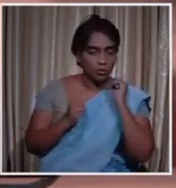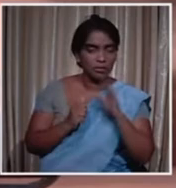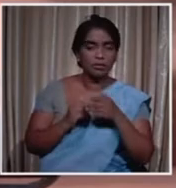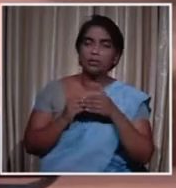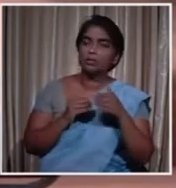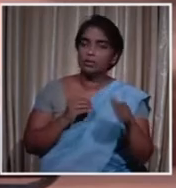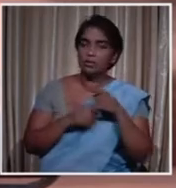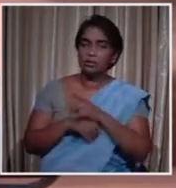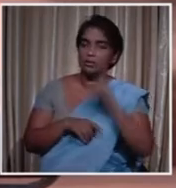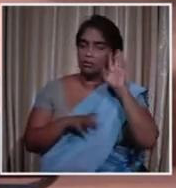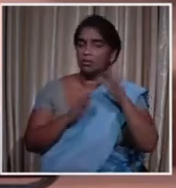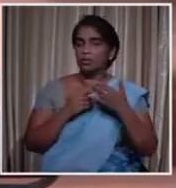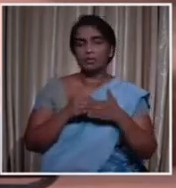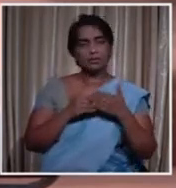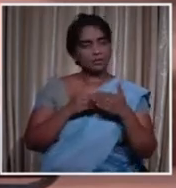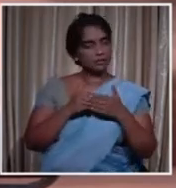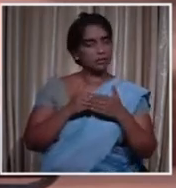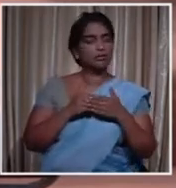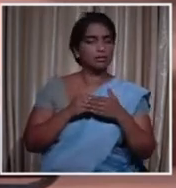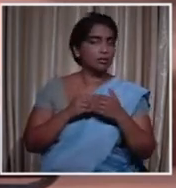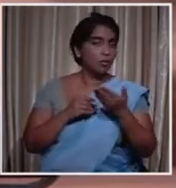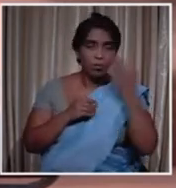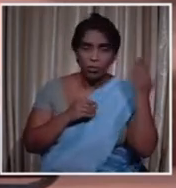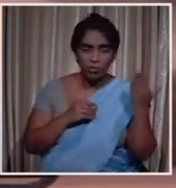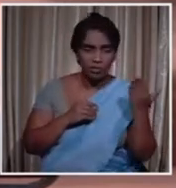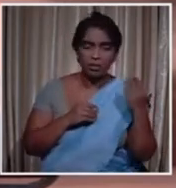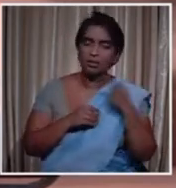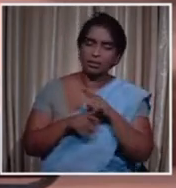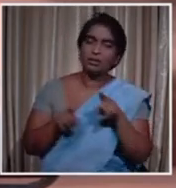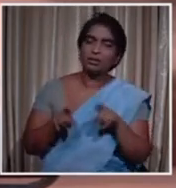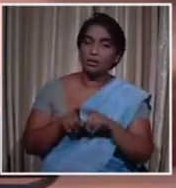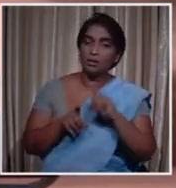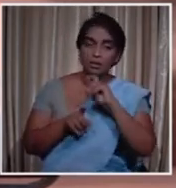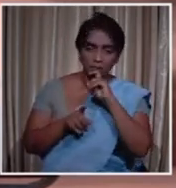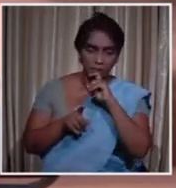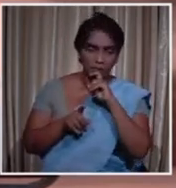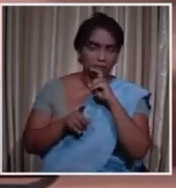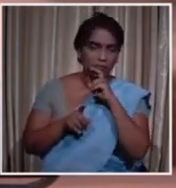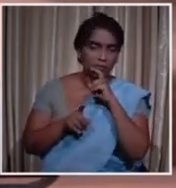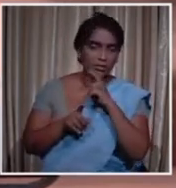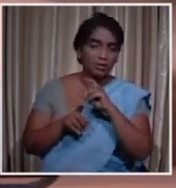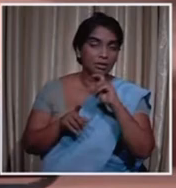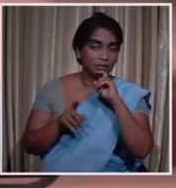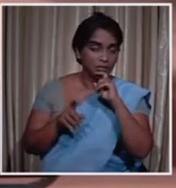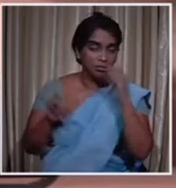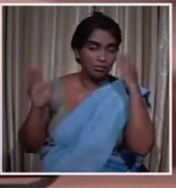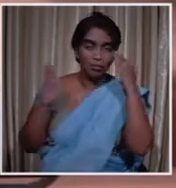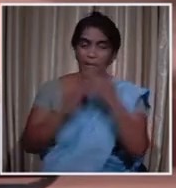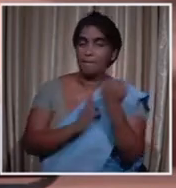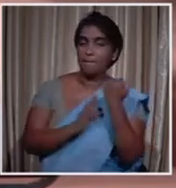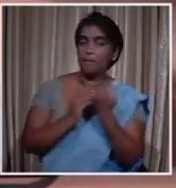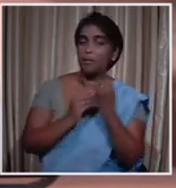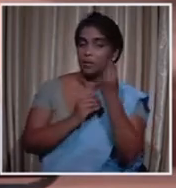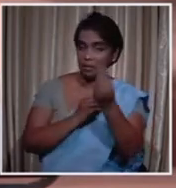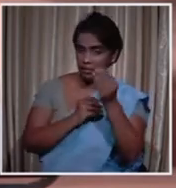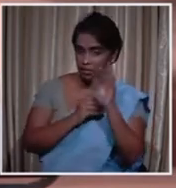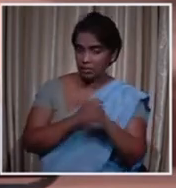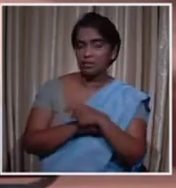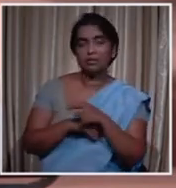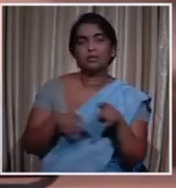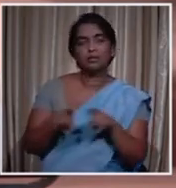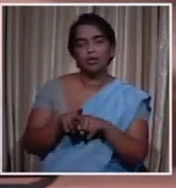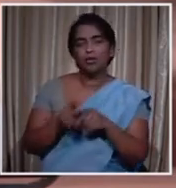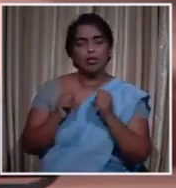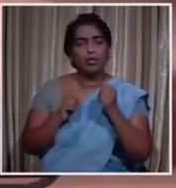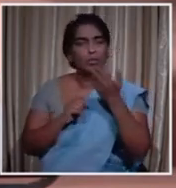சிலையை நிறுவ முடியுமா? இப்ப நீதிமன்றம் யாருடைய பக்கம் இருக்கிறது? நீதிமன்றத்துக்கு யார் இந்த அதிகாரம், நீதிமன்றத்தினுடைய அதிகாரத்தை மீற யார்